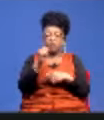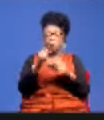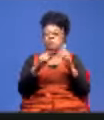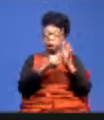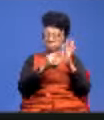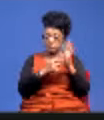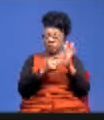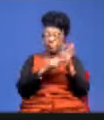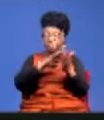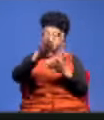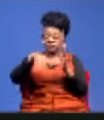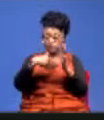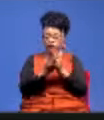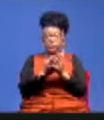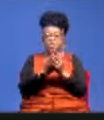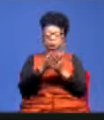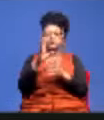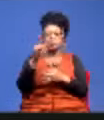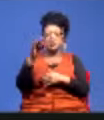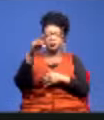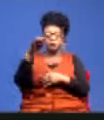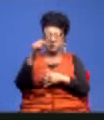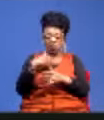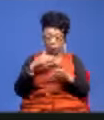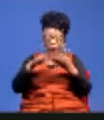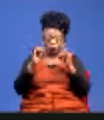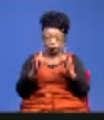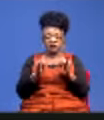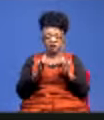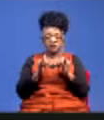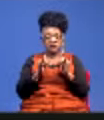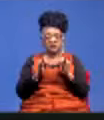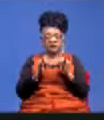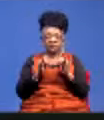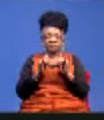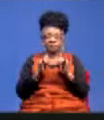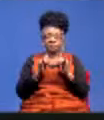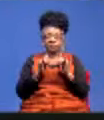jumla. Mwanahabari wetu Bridget Ngana na maelezo zaidi.